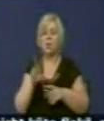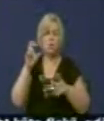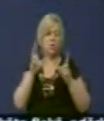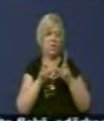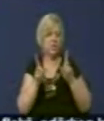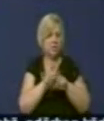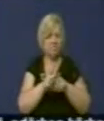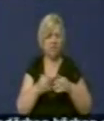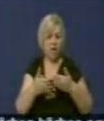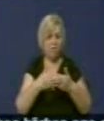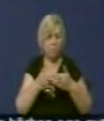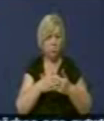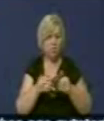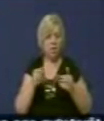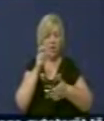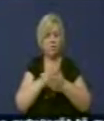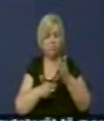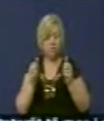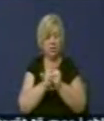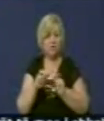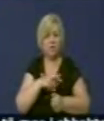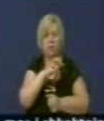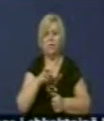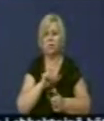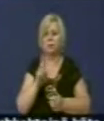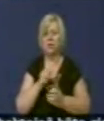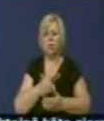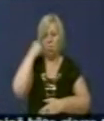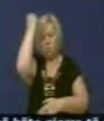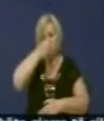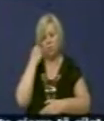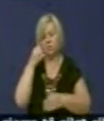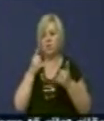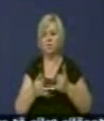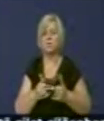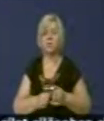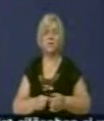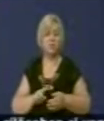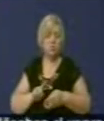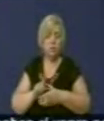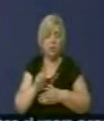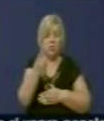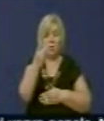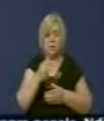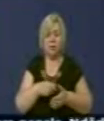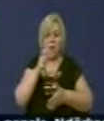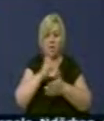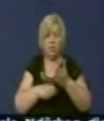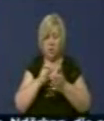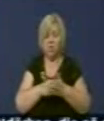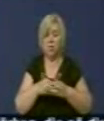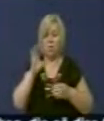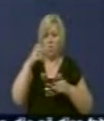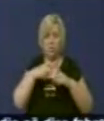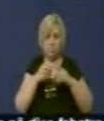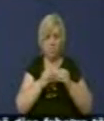të pazgjidhur dhe këtë qëndrim nuk e përjeton si handicap, por si përparësi. Pasja e UNMIK-ut në Kosovë